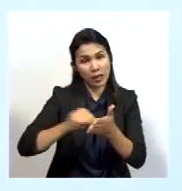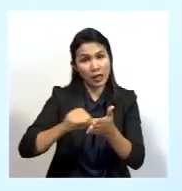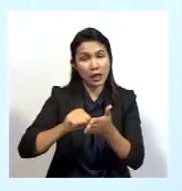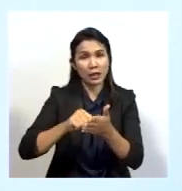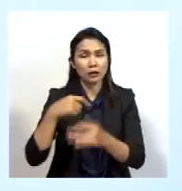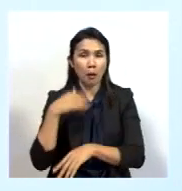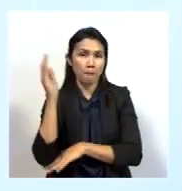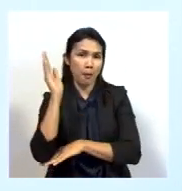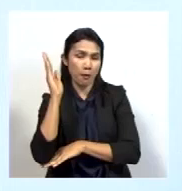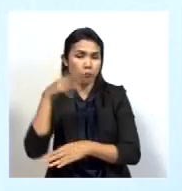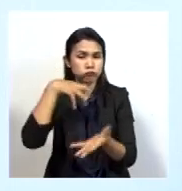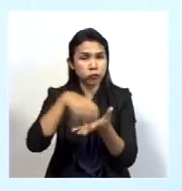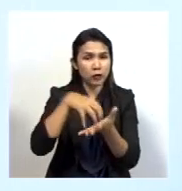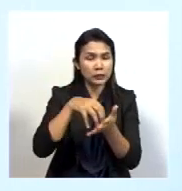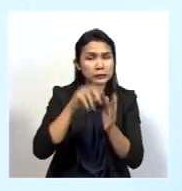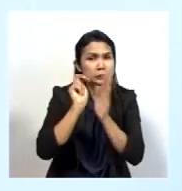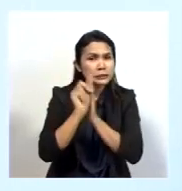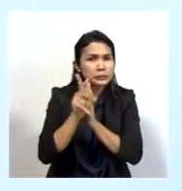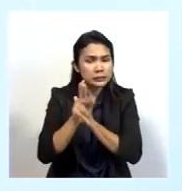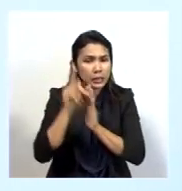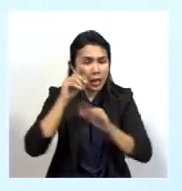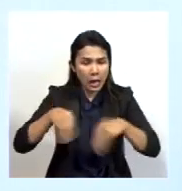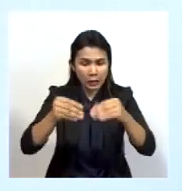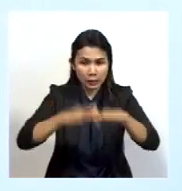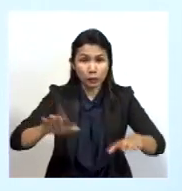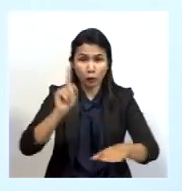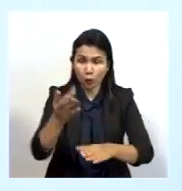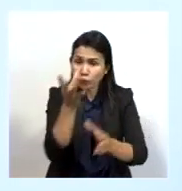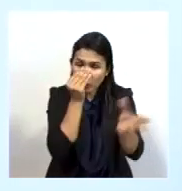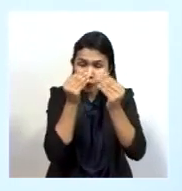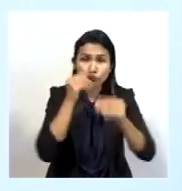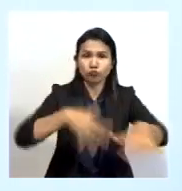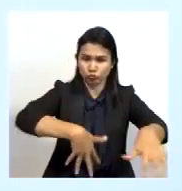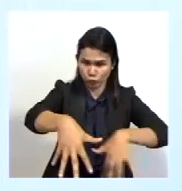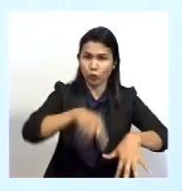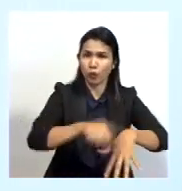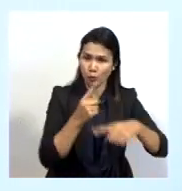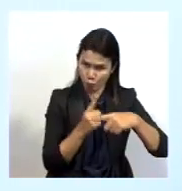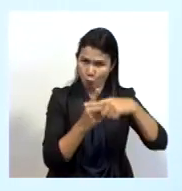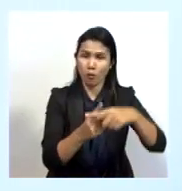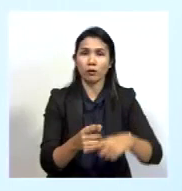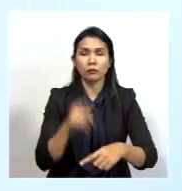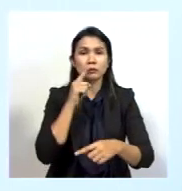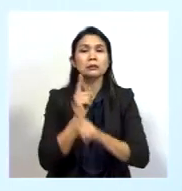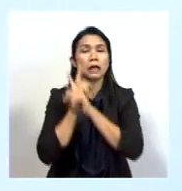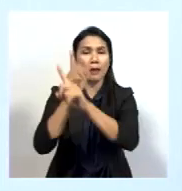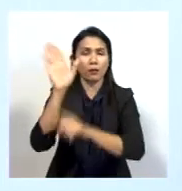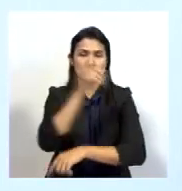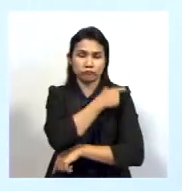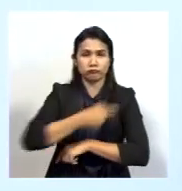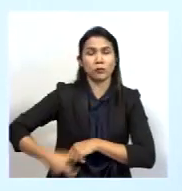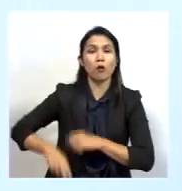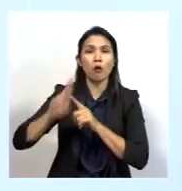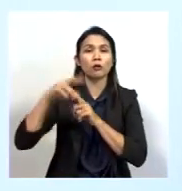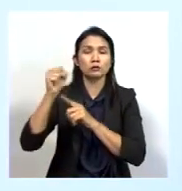รรยายและทฤษฎีให้เป็นการเรียนรู้จากชุมชนด้วยอันนี้เป็นแนวทางของพระบาทสมเด็จพระเจ้าอยู่หัวรัชกาลที่10และตรงนั้นกับผมเองกับนาย